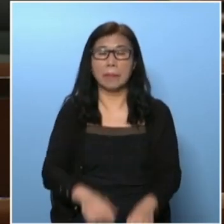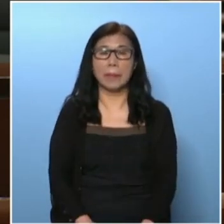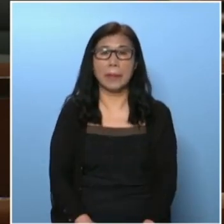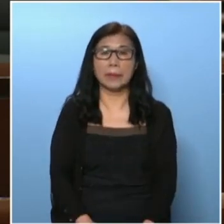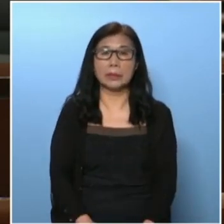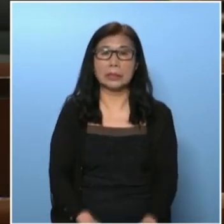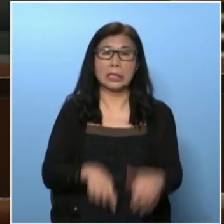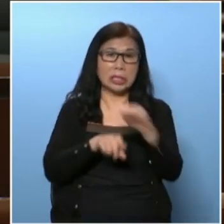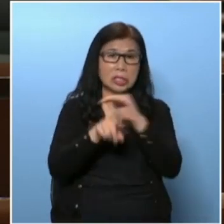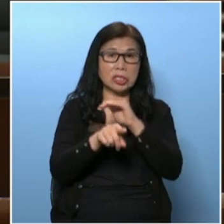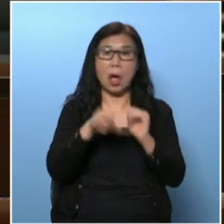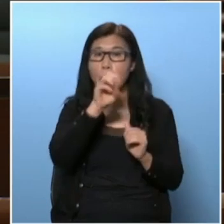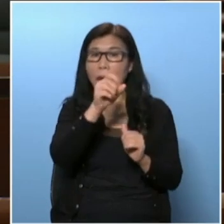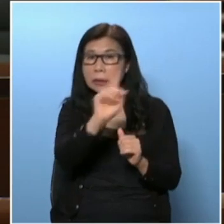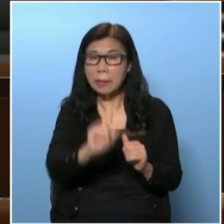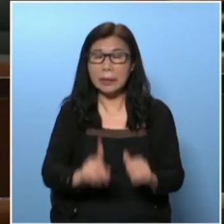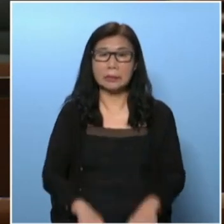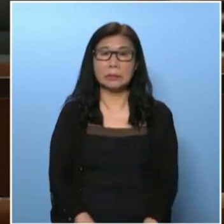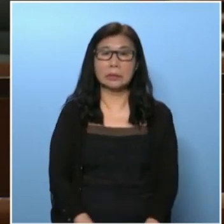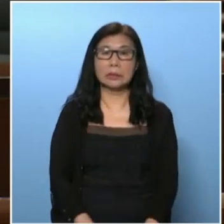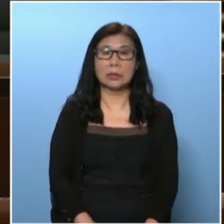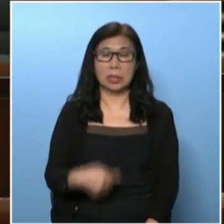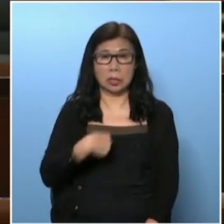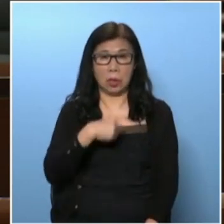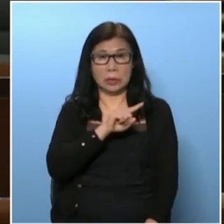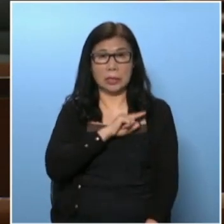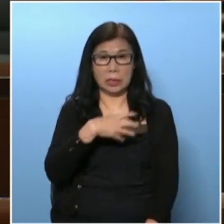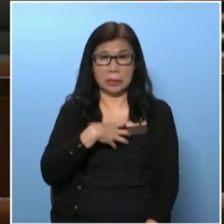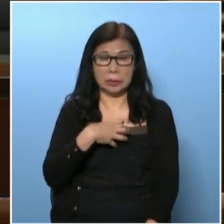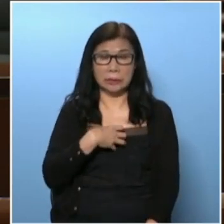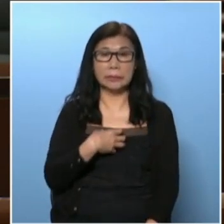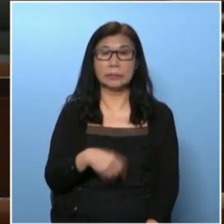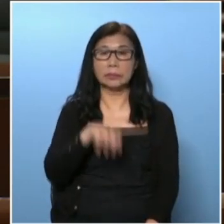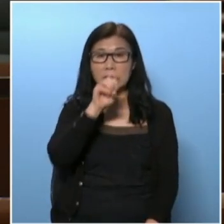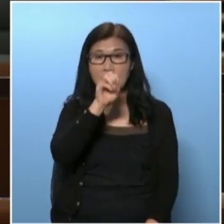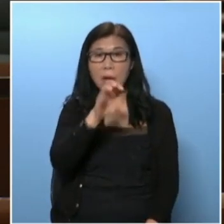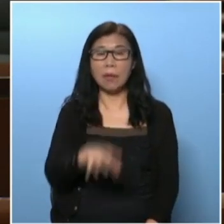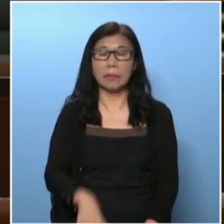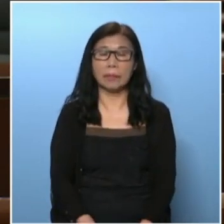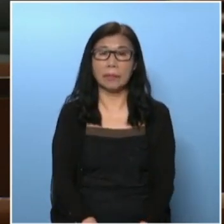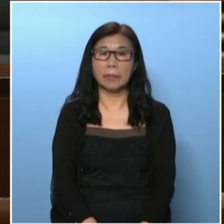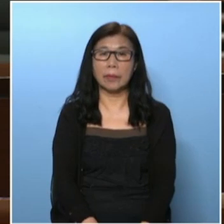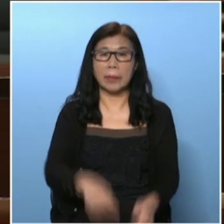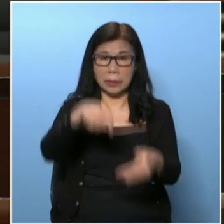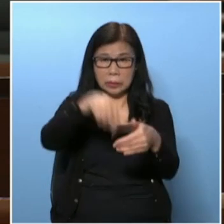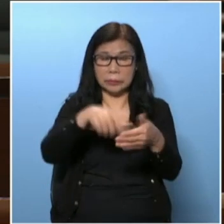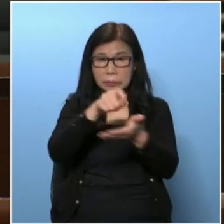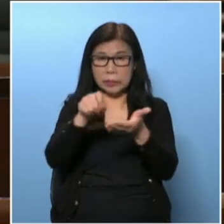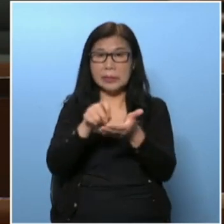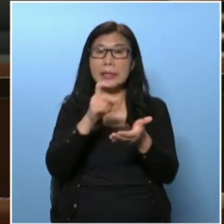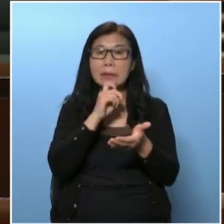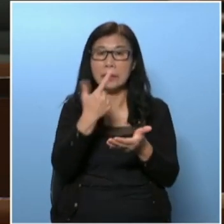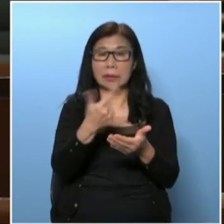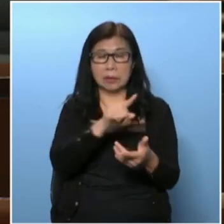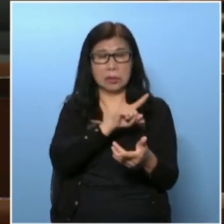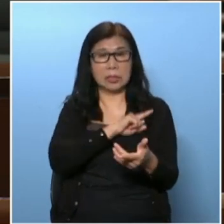佢嘅指控，我會咁睇嘅。佢呢一個指控咧，其實係入邊 其中一個咧